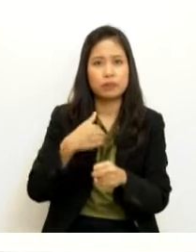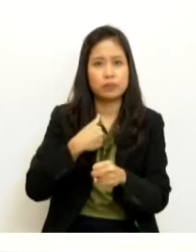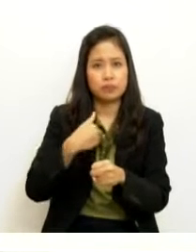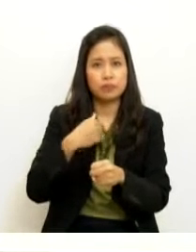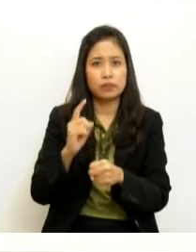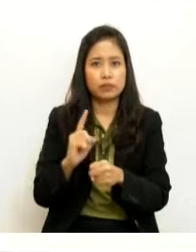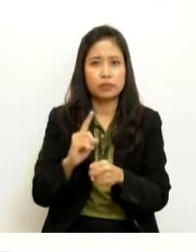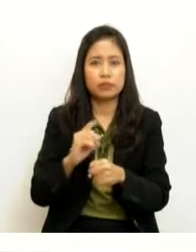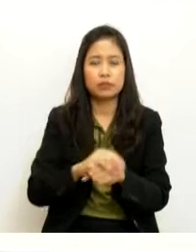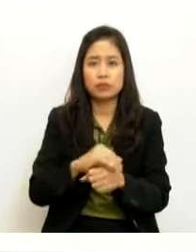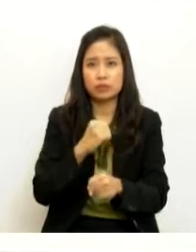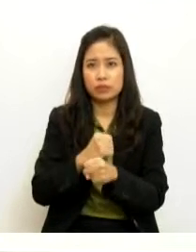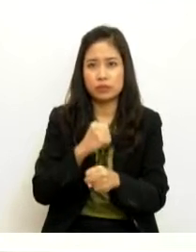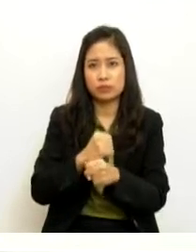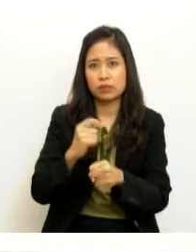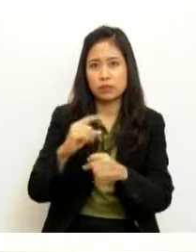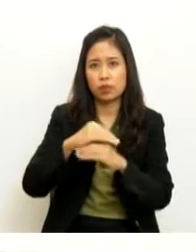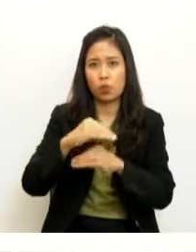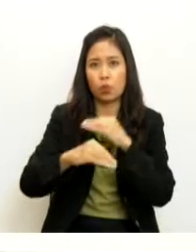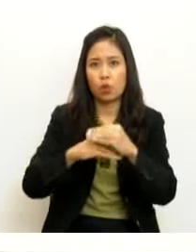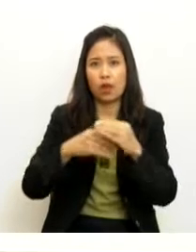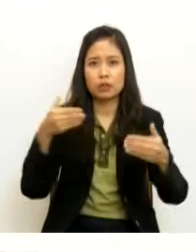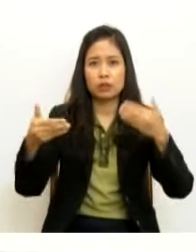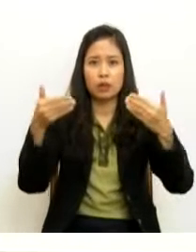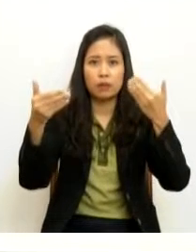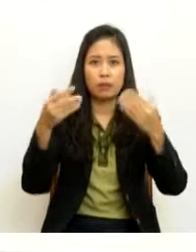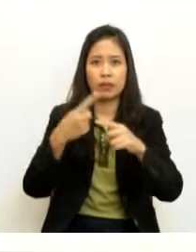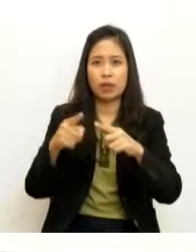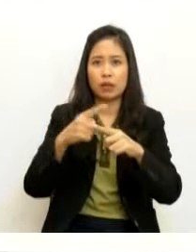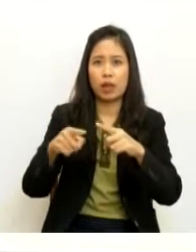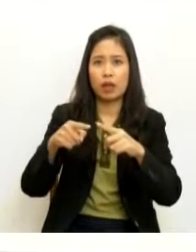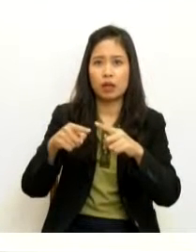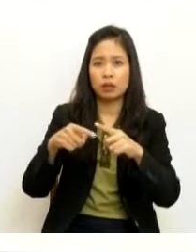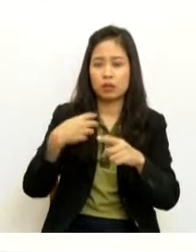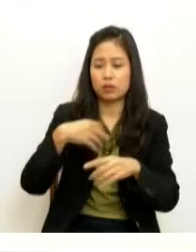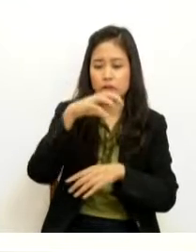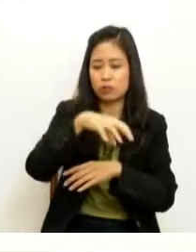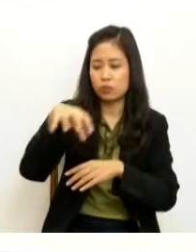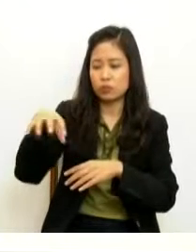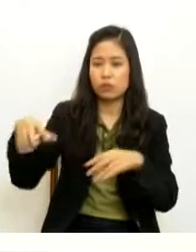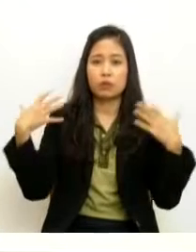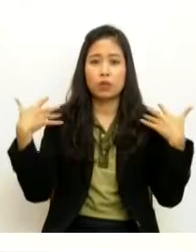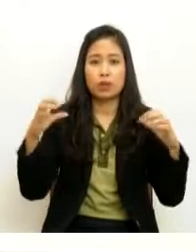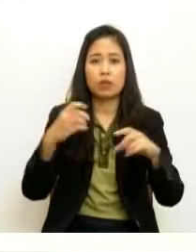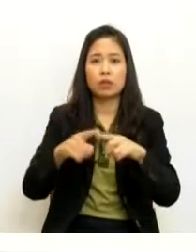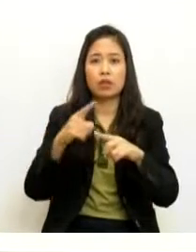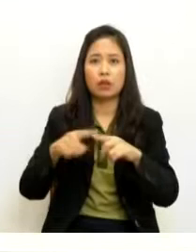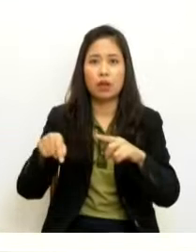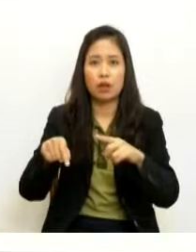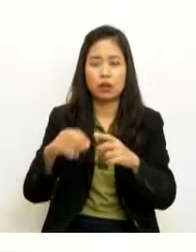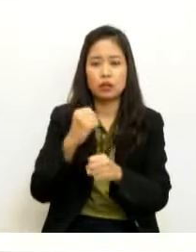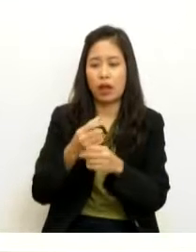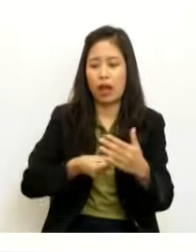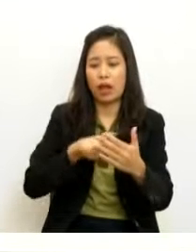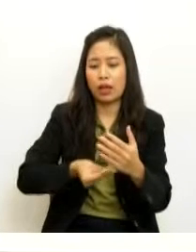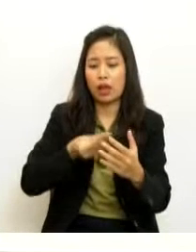หนึ่งก็คืองานที่เกิดขึ้นจากโครงการกิจกรรมที่จากส่วนราชการต่างๆได้ไปใช้โรงเรียนเนี่ยเ